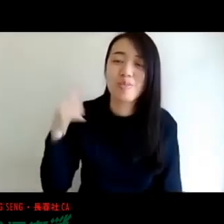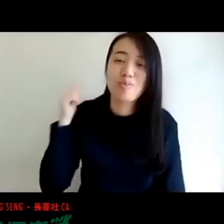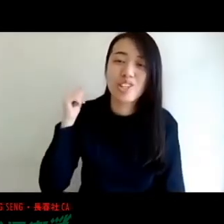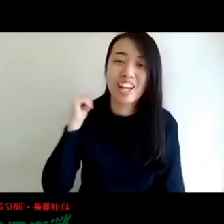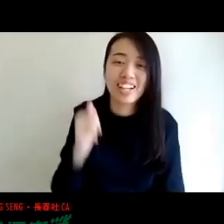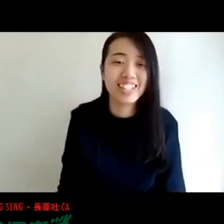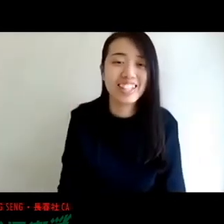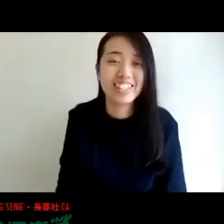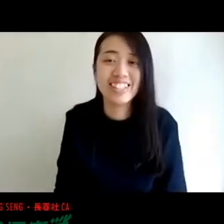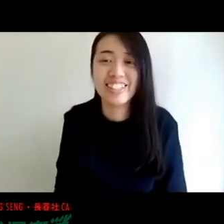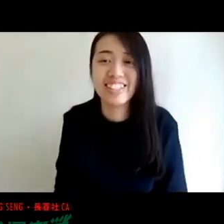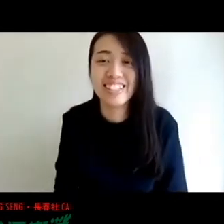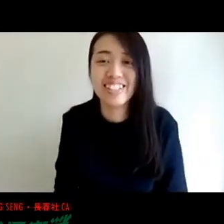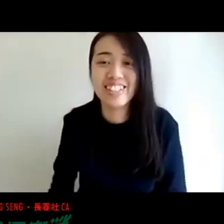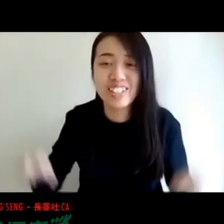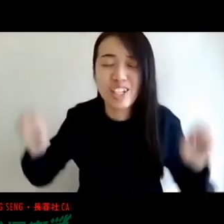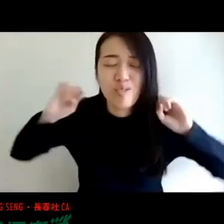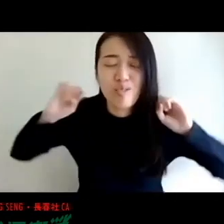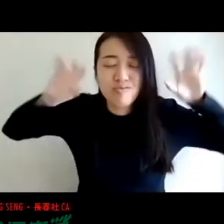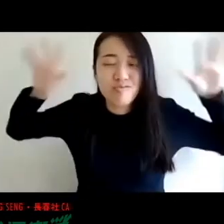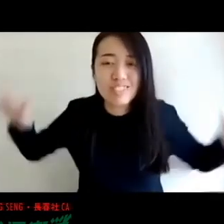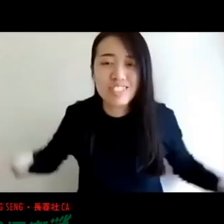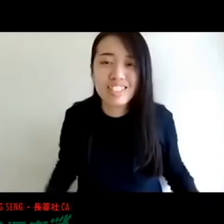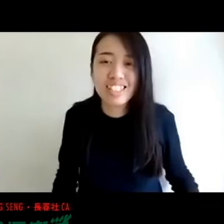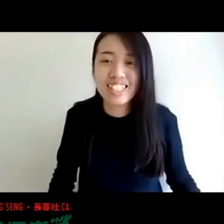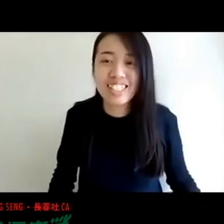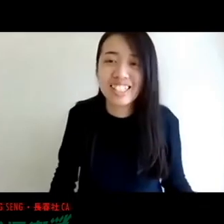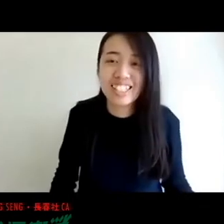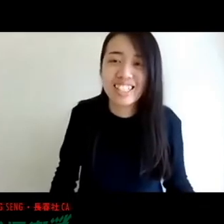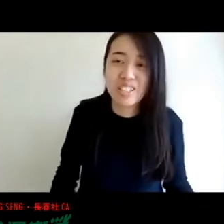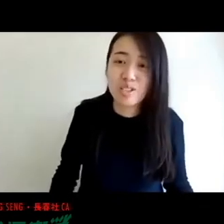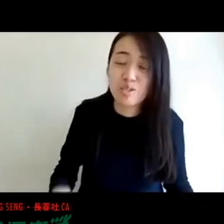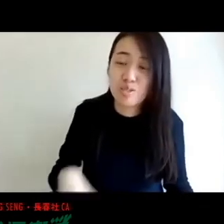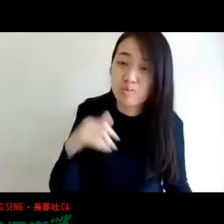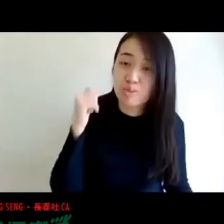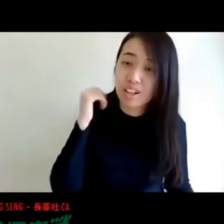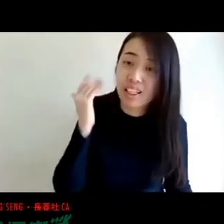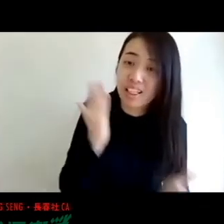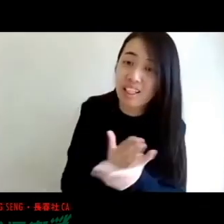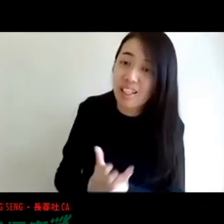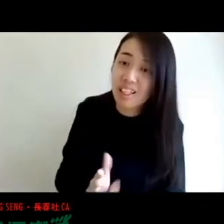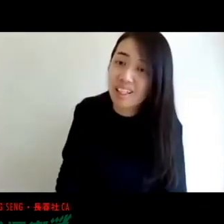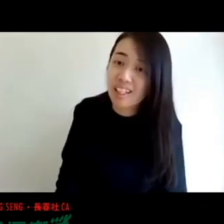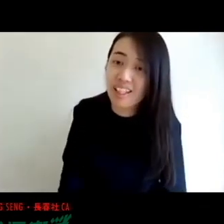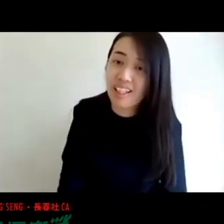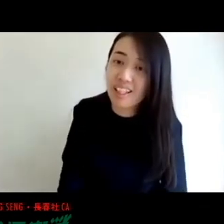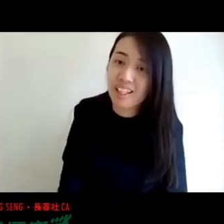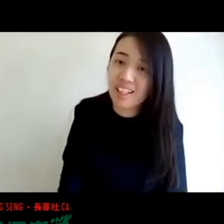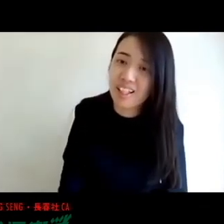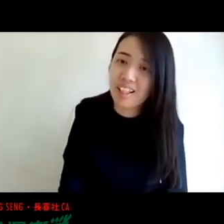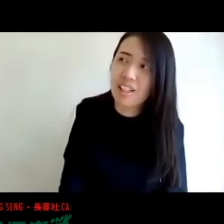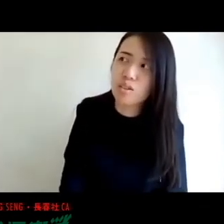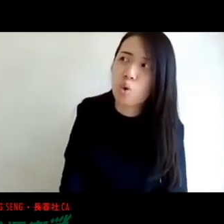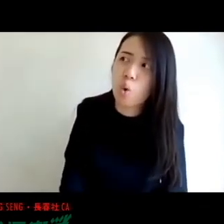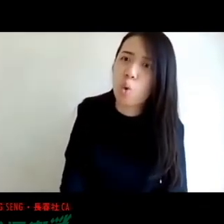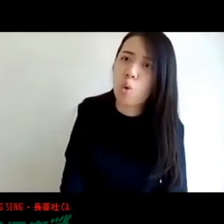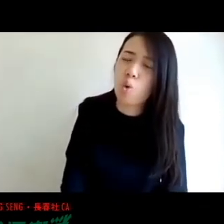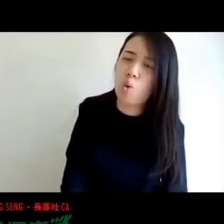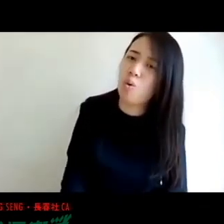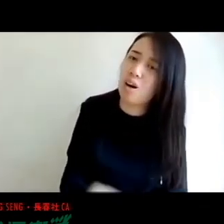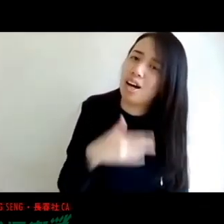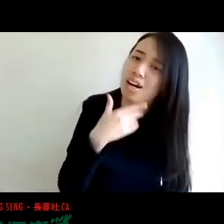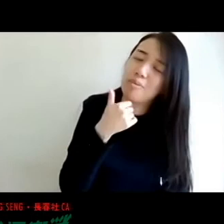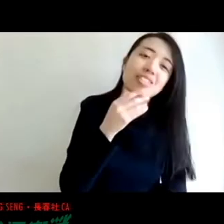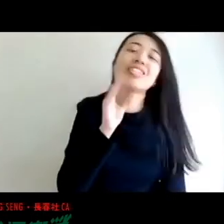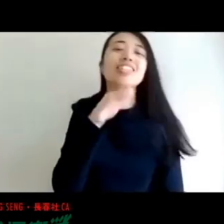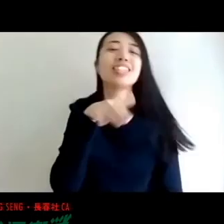如果呢之後大家繼續有問題呢，其實都可以呢繼續在我們的長春社的